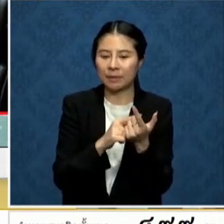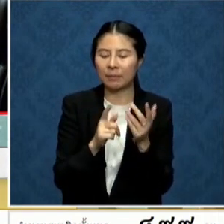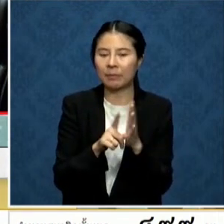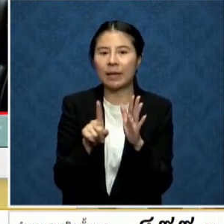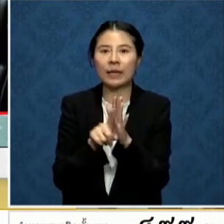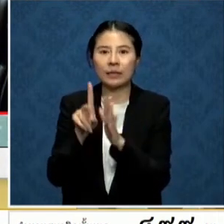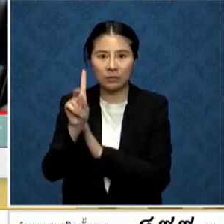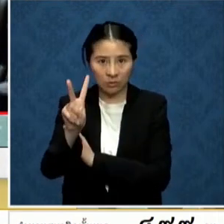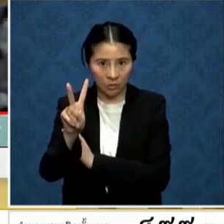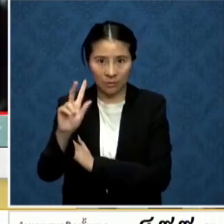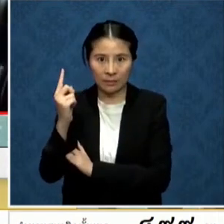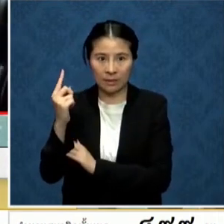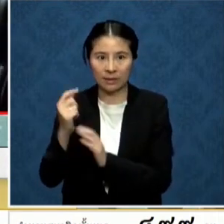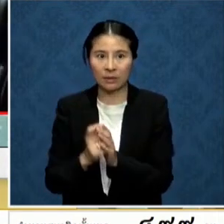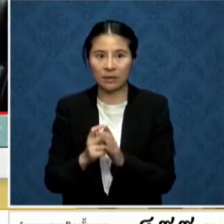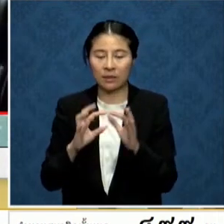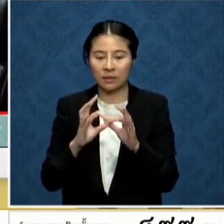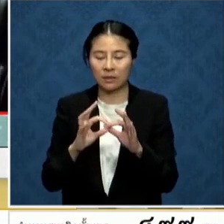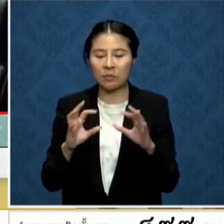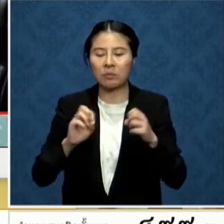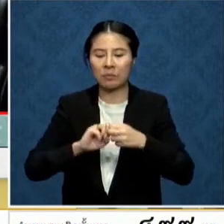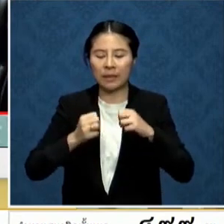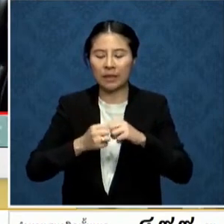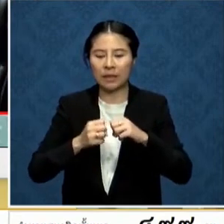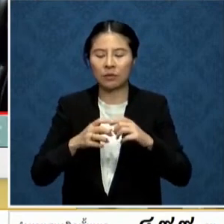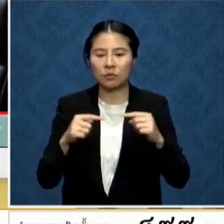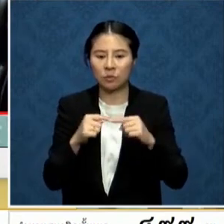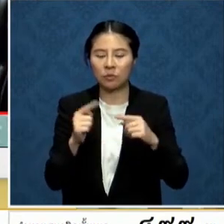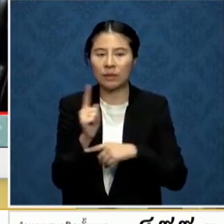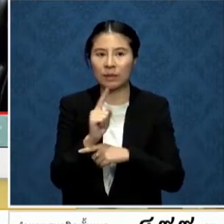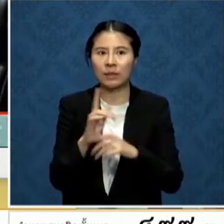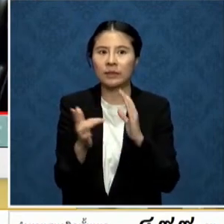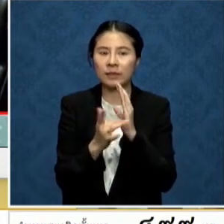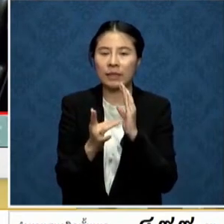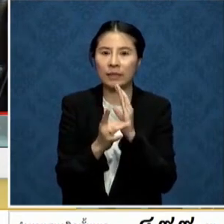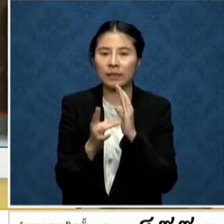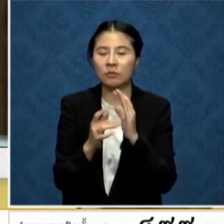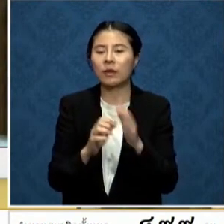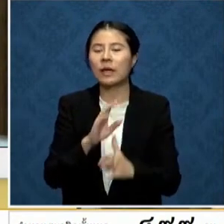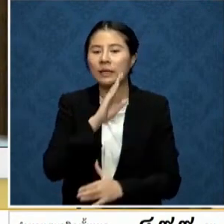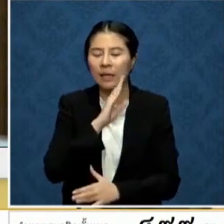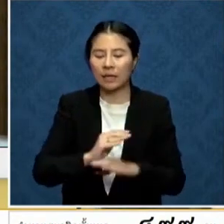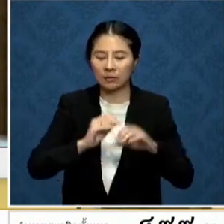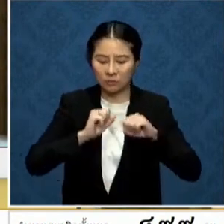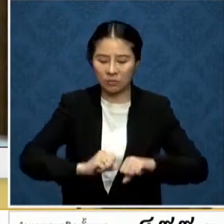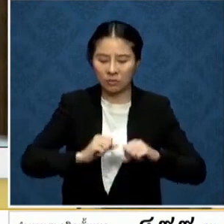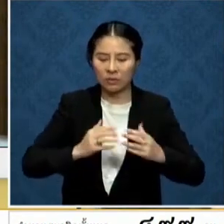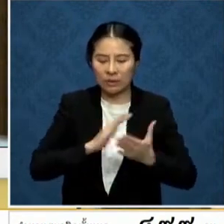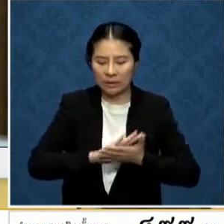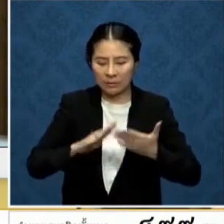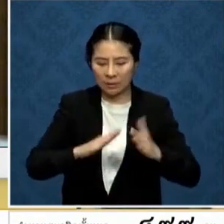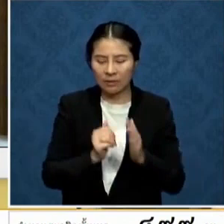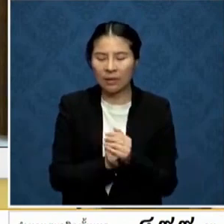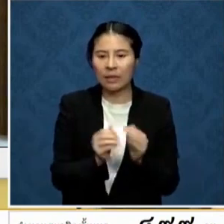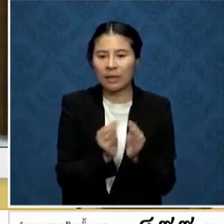มาเพื่อปิดกั้นไม่ให้เกิดปัญหาเชิงเทคนิคว่าหากมีการลงไปแล้วแล้วเกิดสมมติมีการนับคะแนน